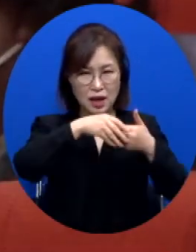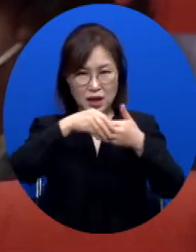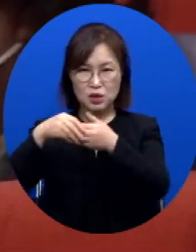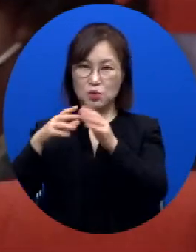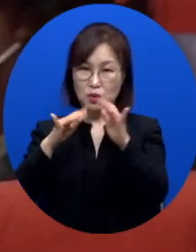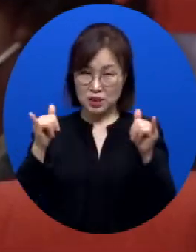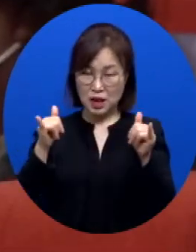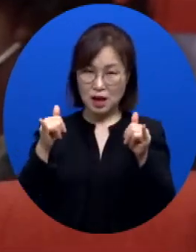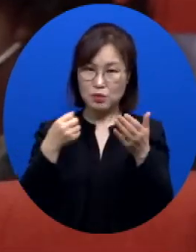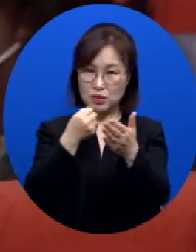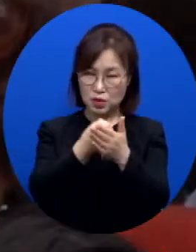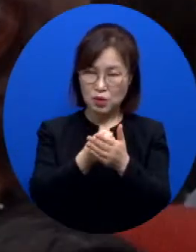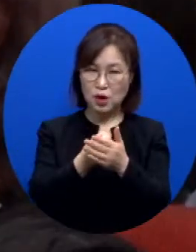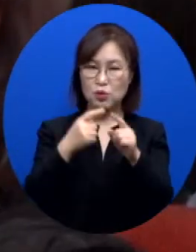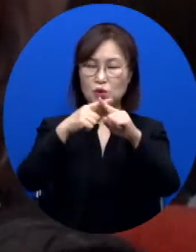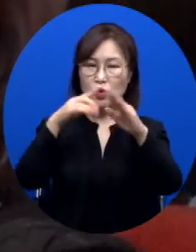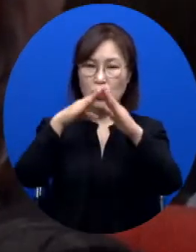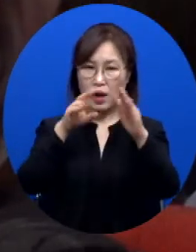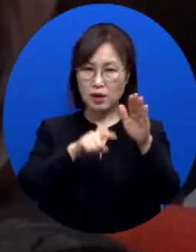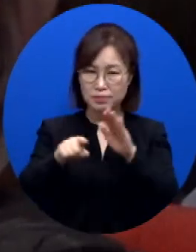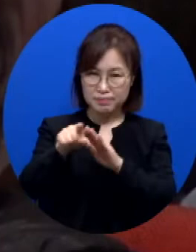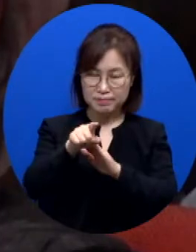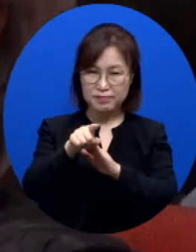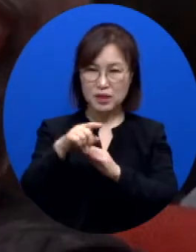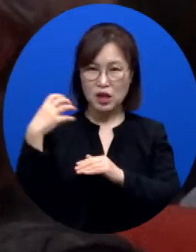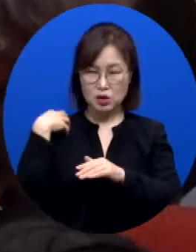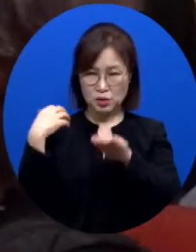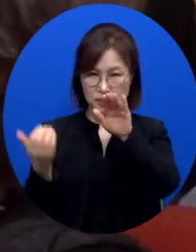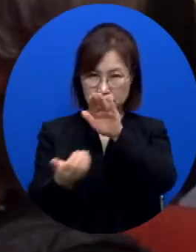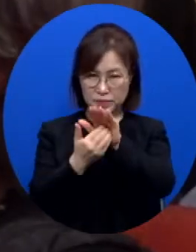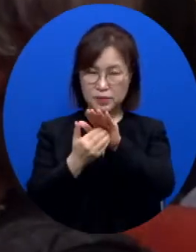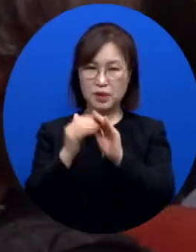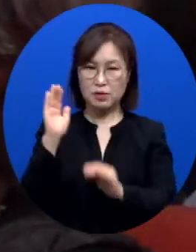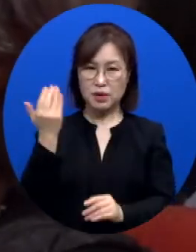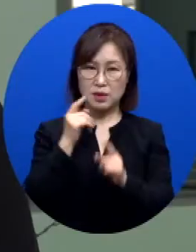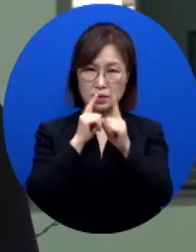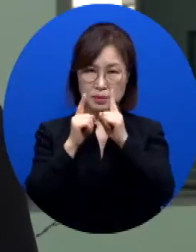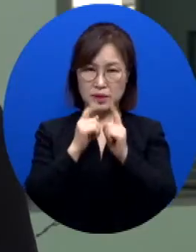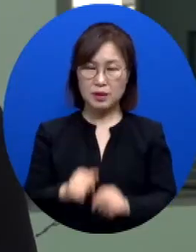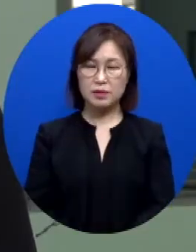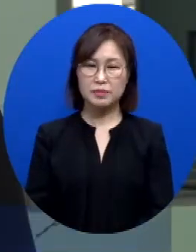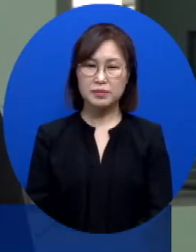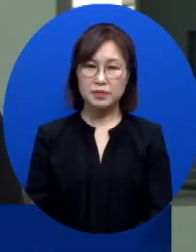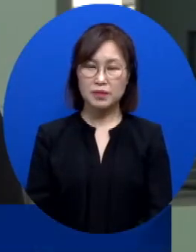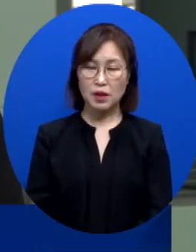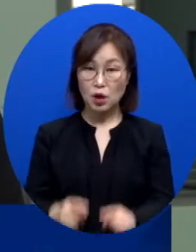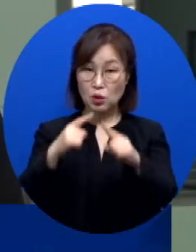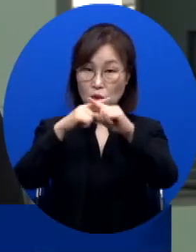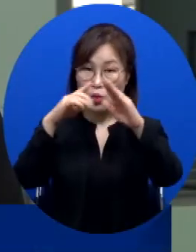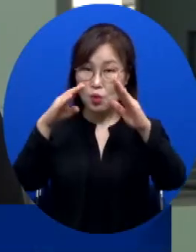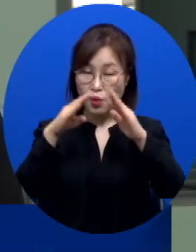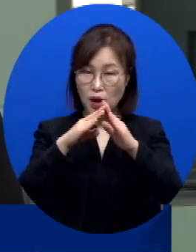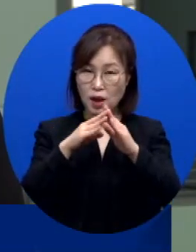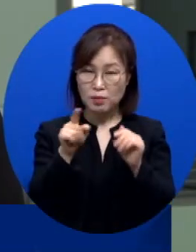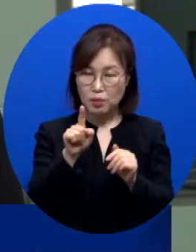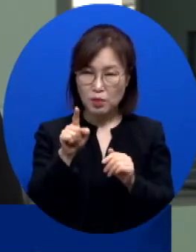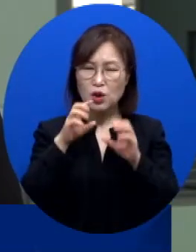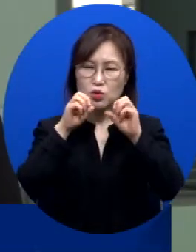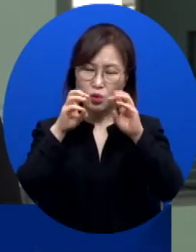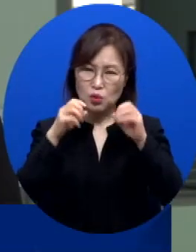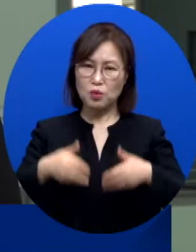삼고 교회가 먼저 선교적 사명을 완수해야 한다고 전했습니다. 사실은 교회도 선교를 해야 살아날 수